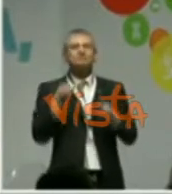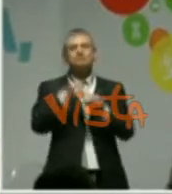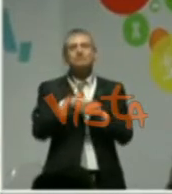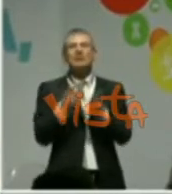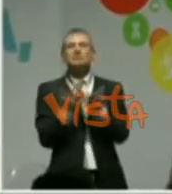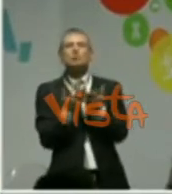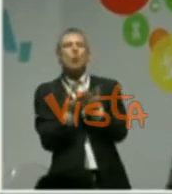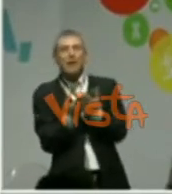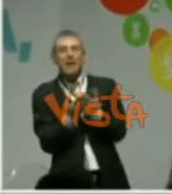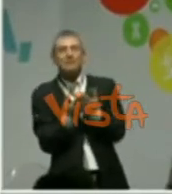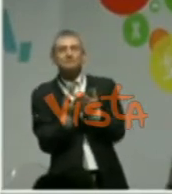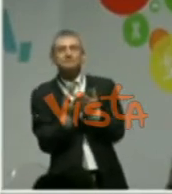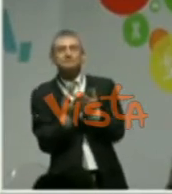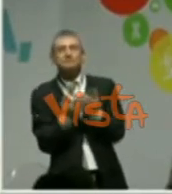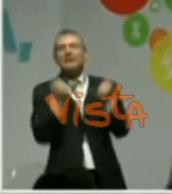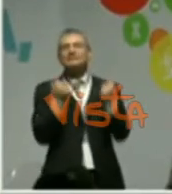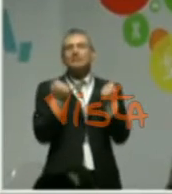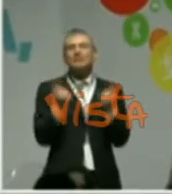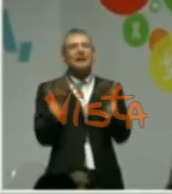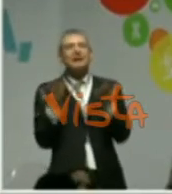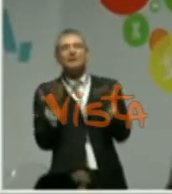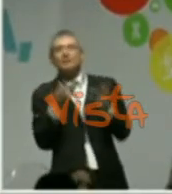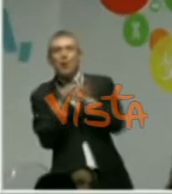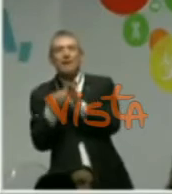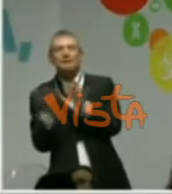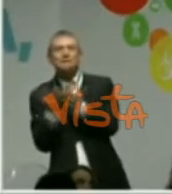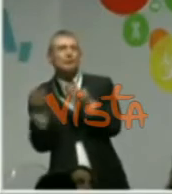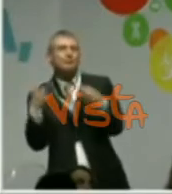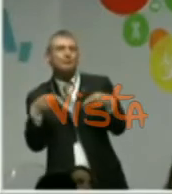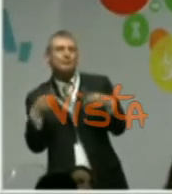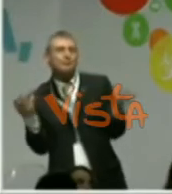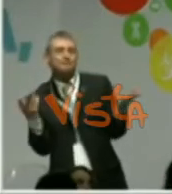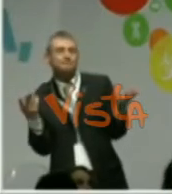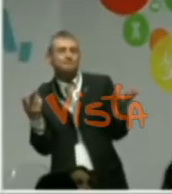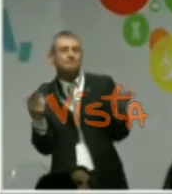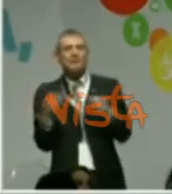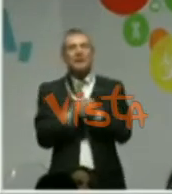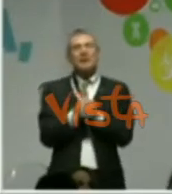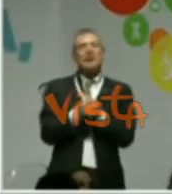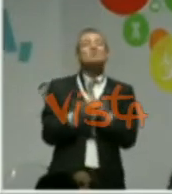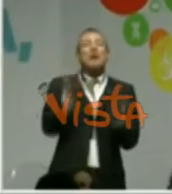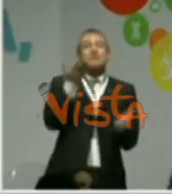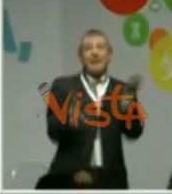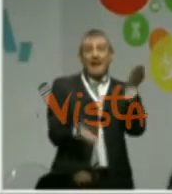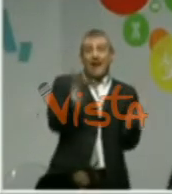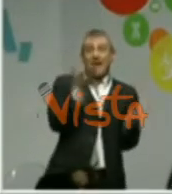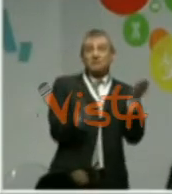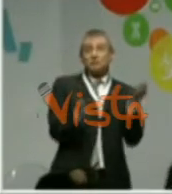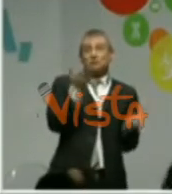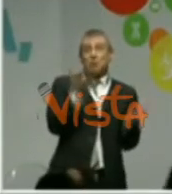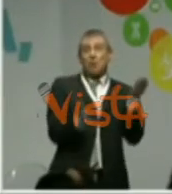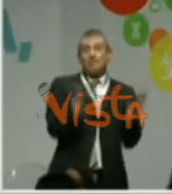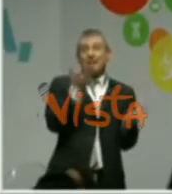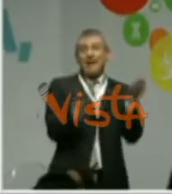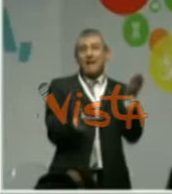la stabilità sapete cosa ce ne facciamo della stabilità noi perché c'è la stabilità del bilancio e quello italiano è uno dei